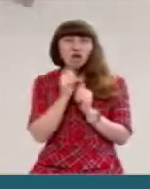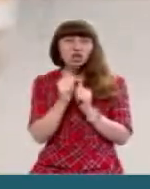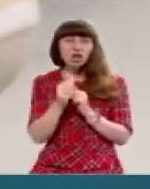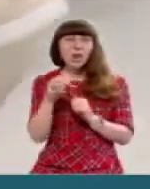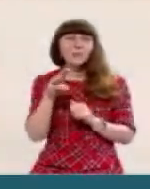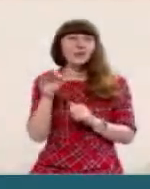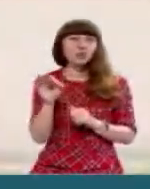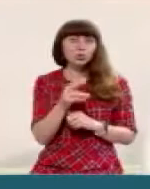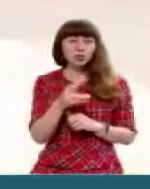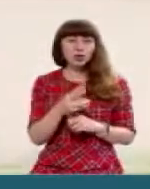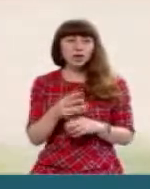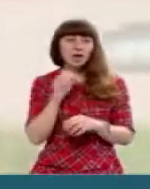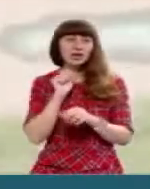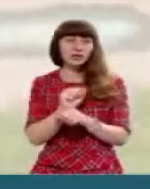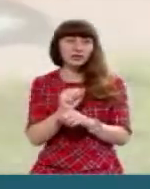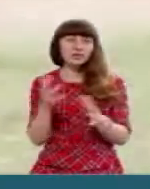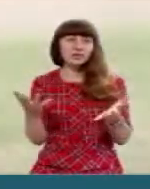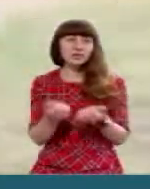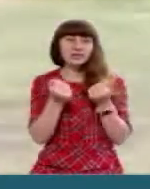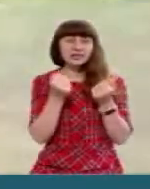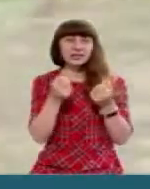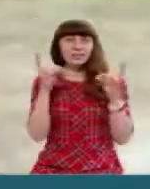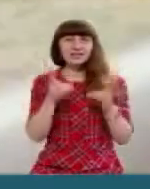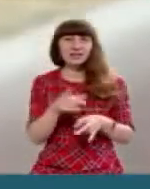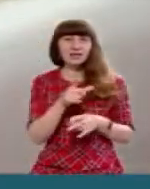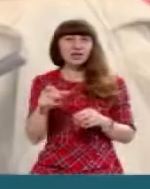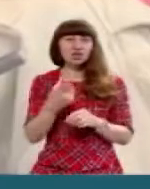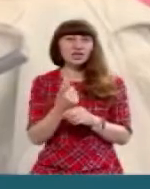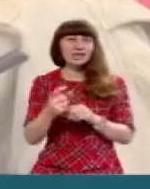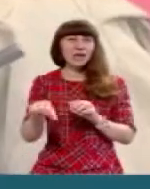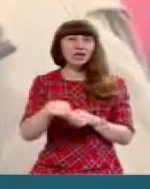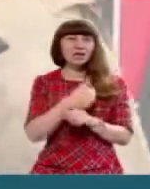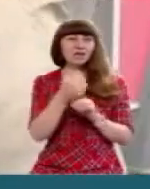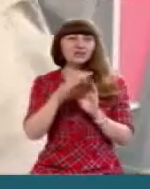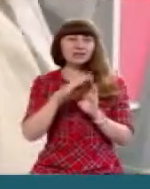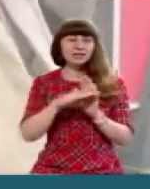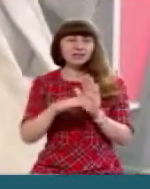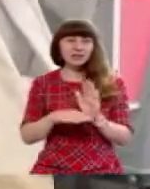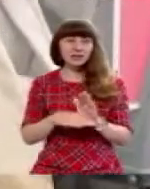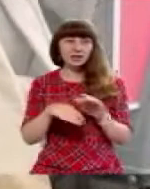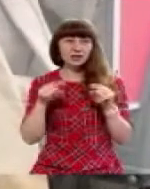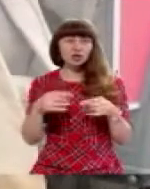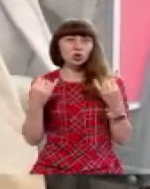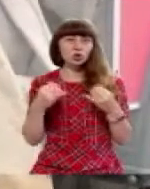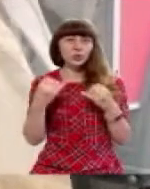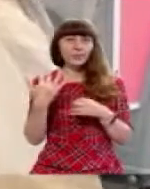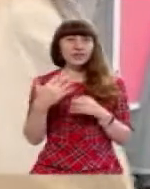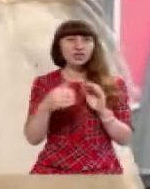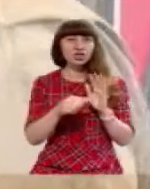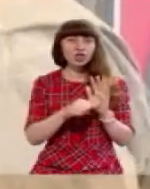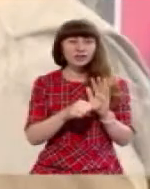очаг возгорания ликвидировать и спасти пострадавших задача главное на данном объекте юбилейной микро не убили написать